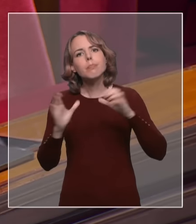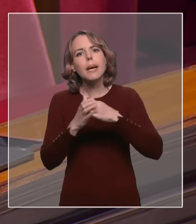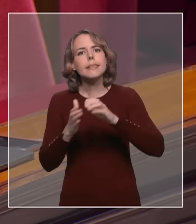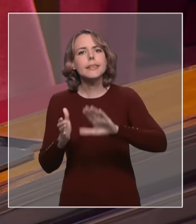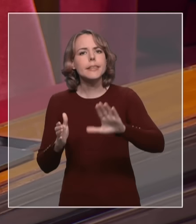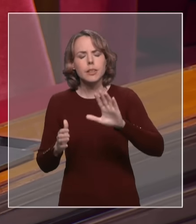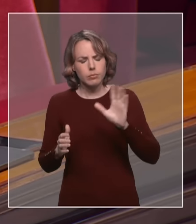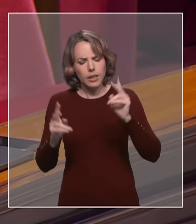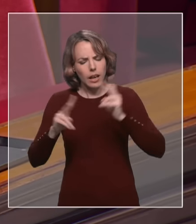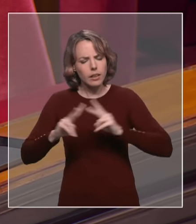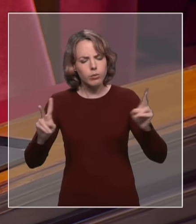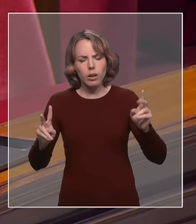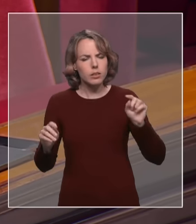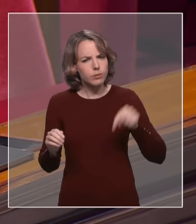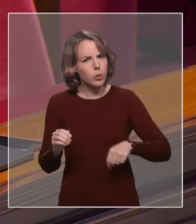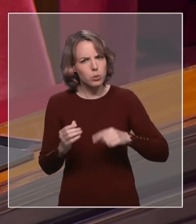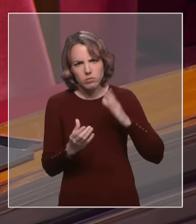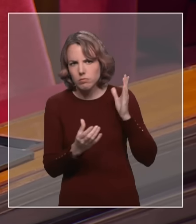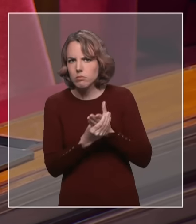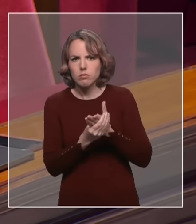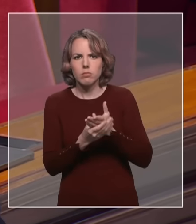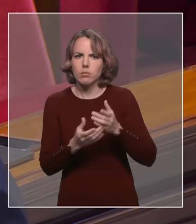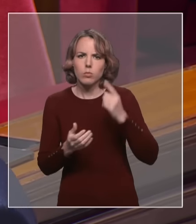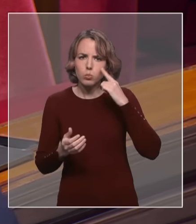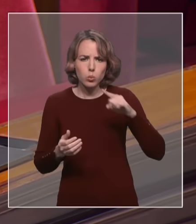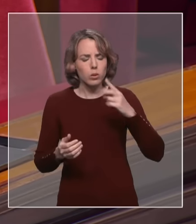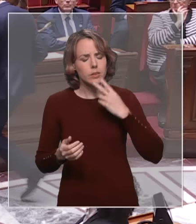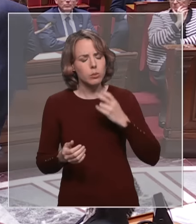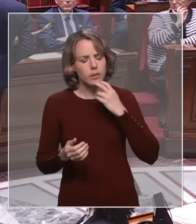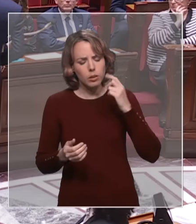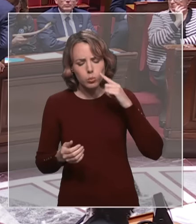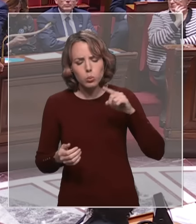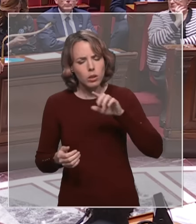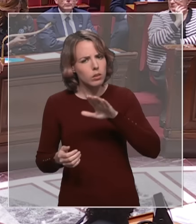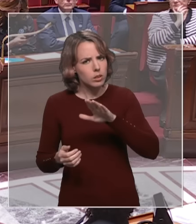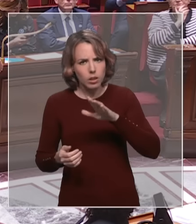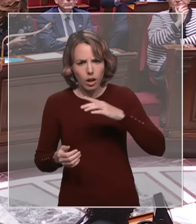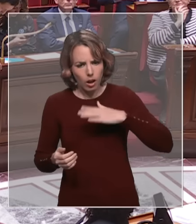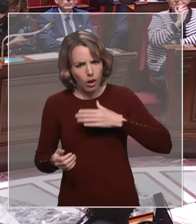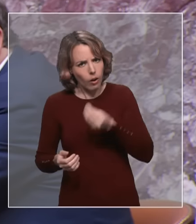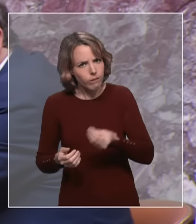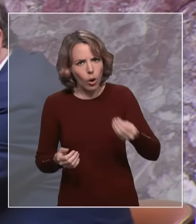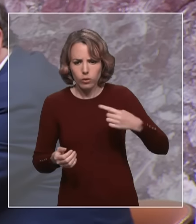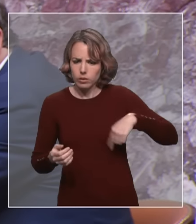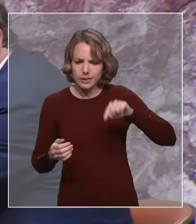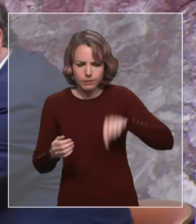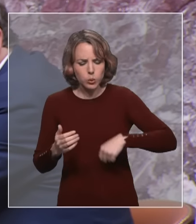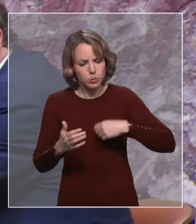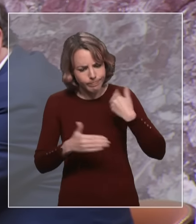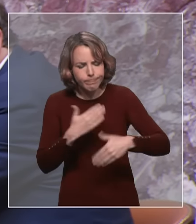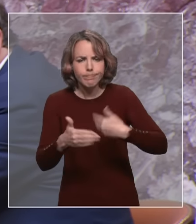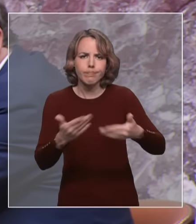mobilisés. Nous le devons à nos concitoyens, nous le devons à nos enfants. Merci beaucoup, monsieur le ministre.